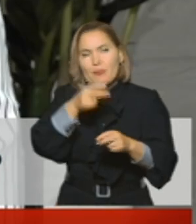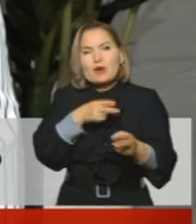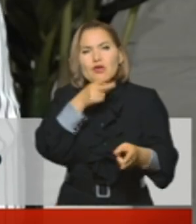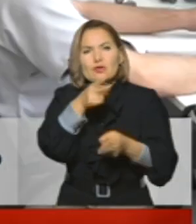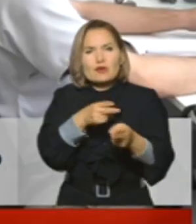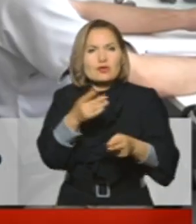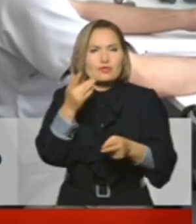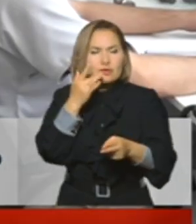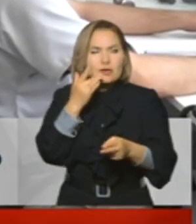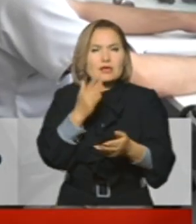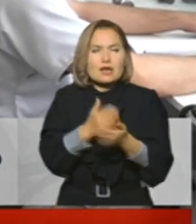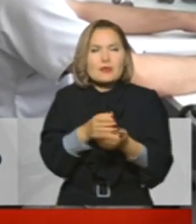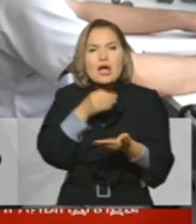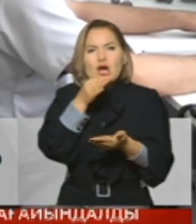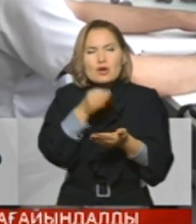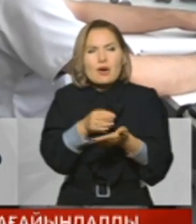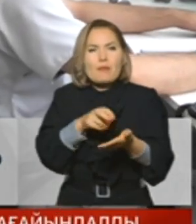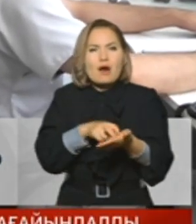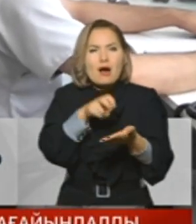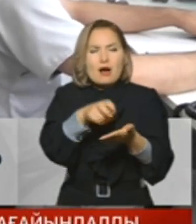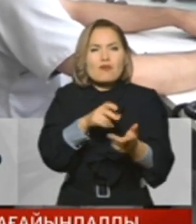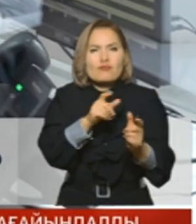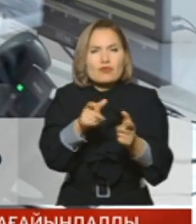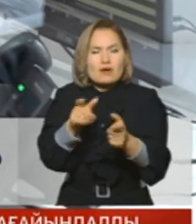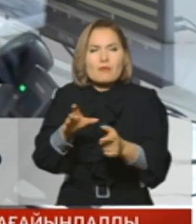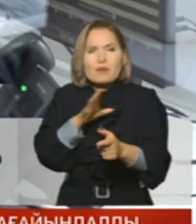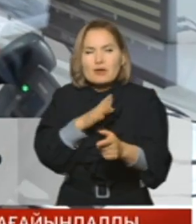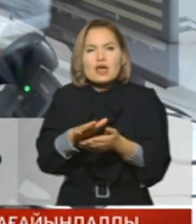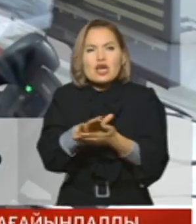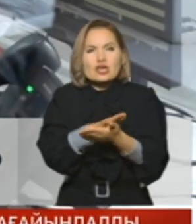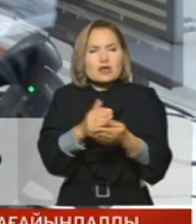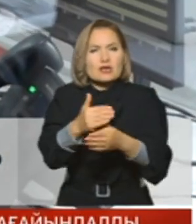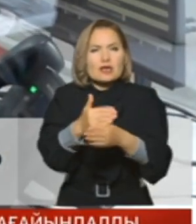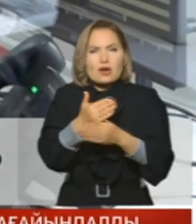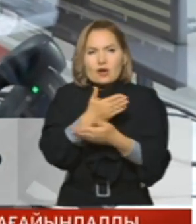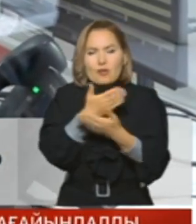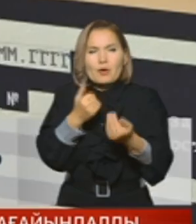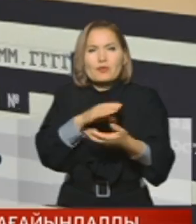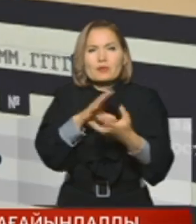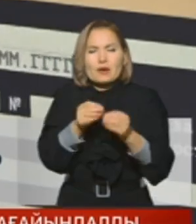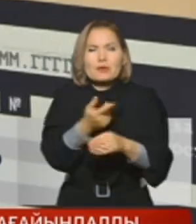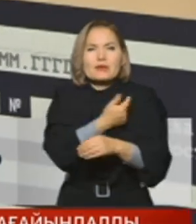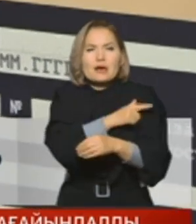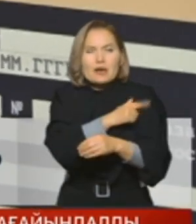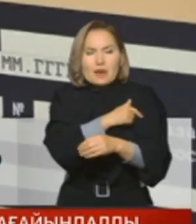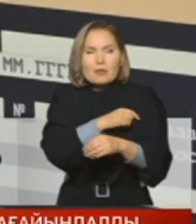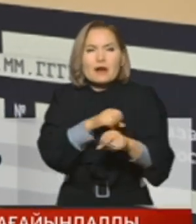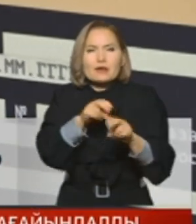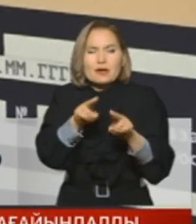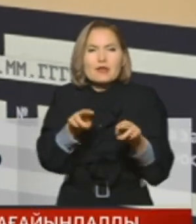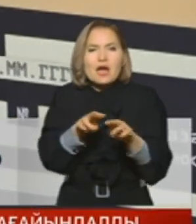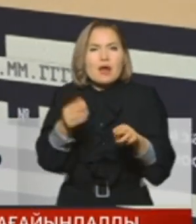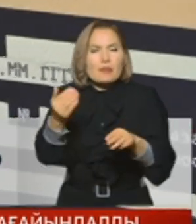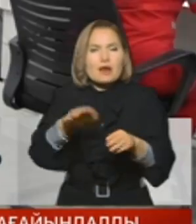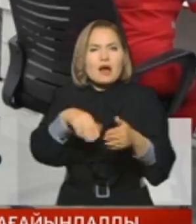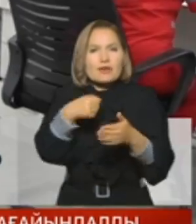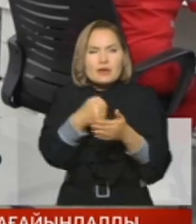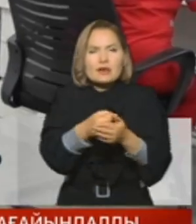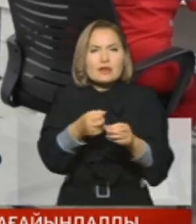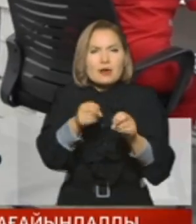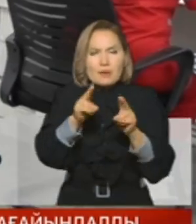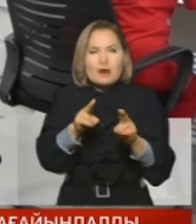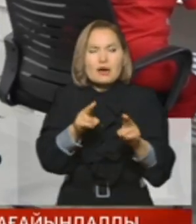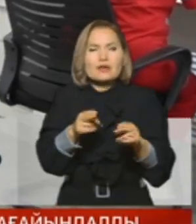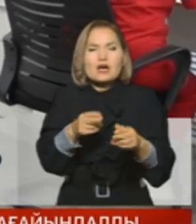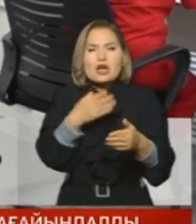келе жатқанын айтады. Жауаптыларға хат жазған, ескерткен, десе де еш нәтиже жоқ. Тіпті денсаулық сақтау басқармасының балансында әлі күнге дейін бірде-бір